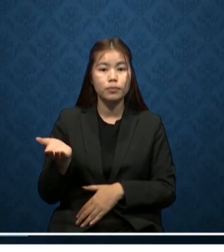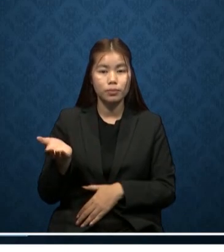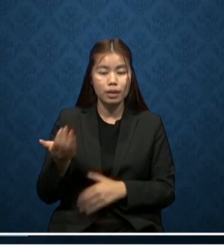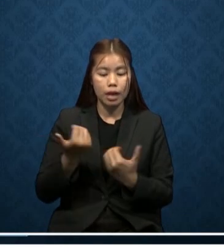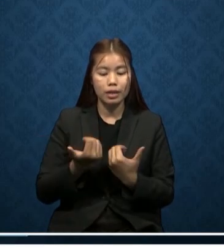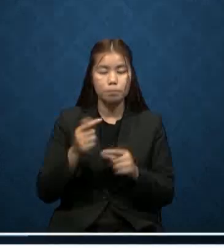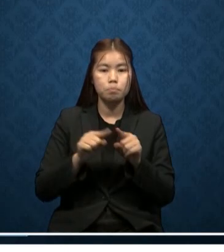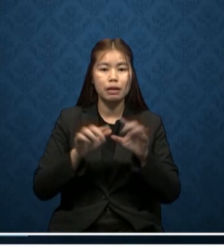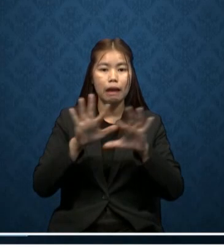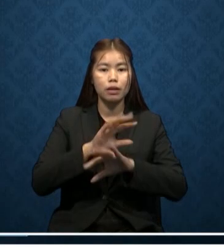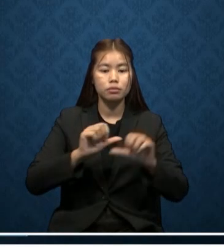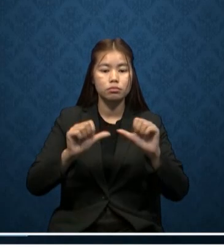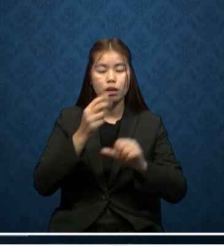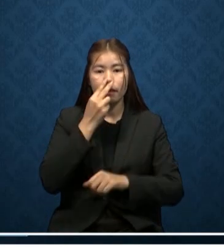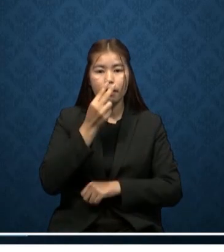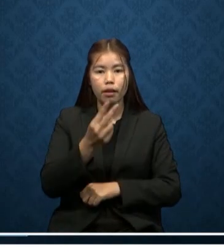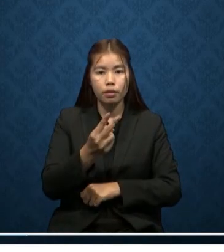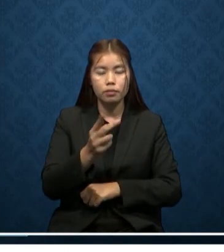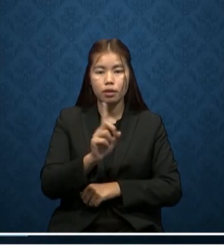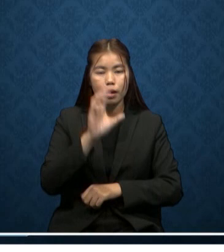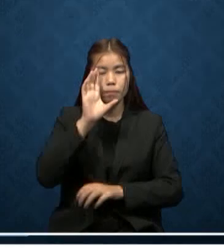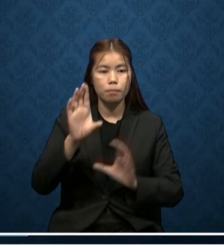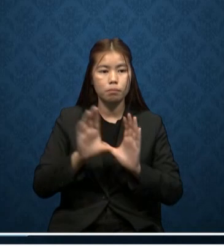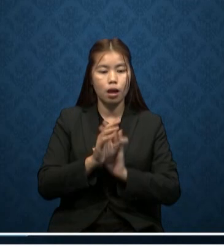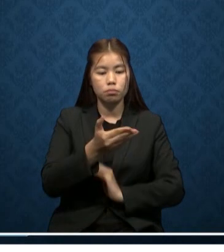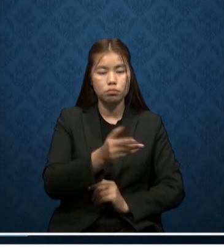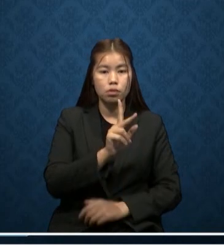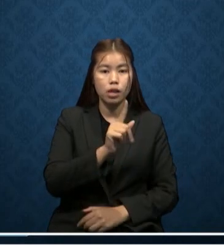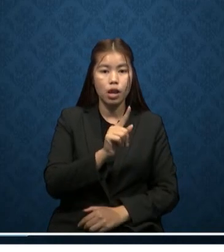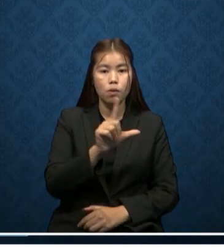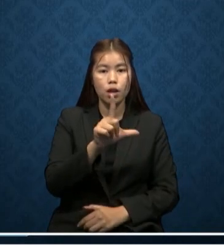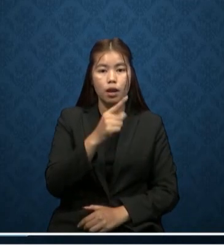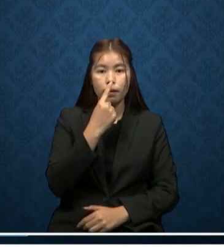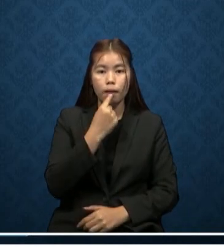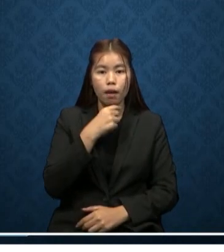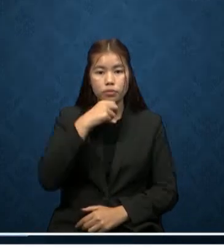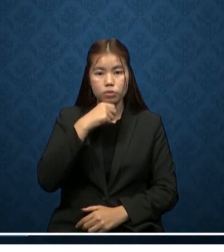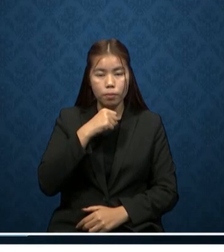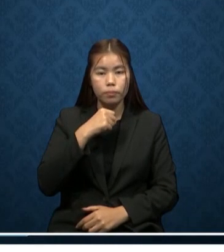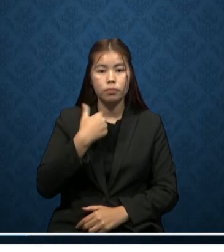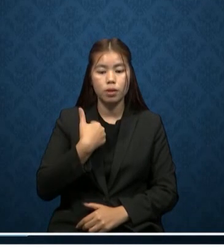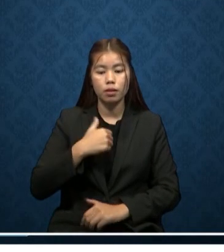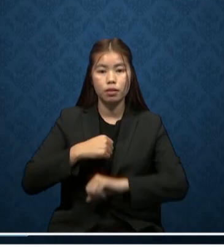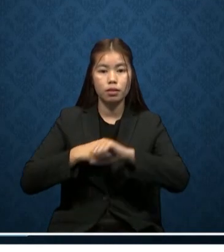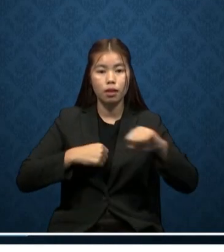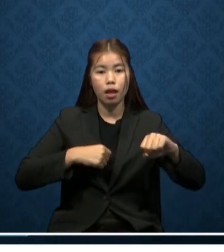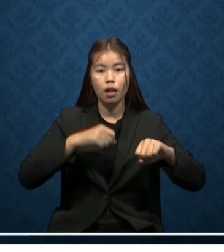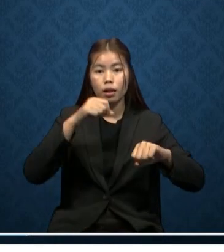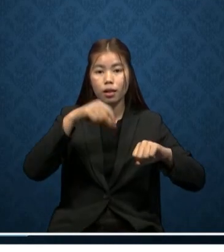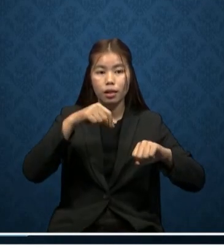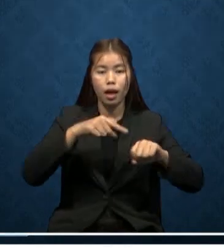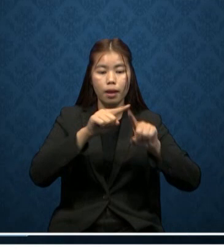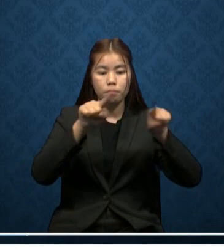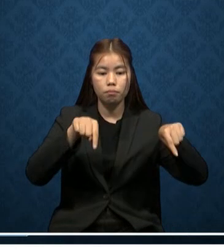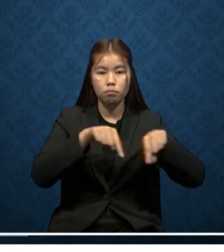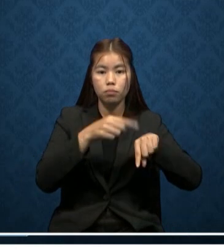แสดงถึงเขียวเหลืองแดงส้มทางซ้ายนะครับเป็นการดำเนินการ